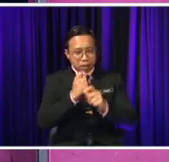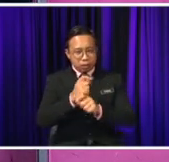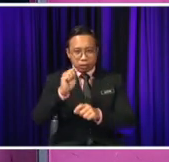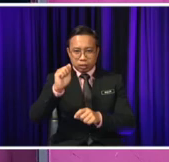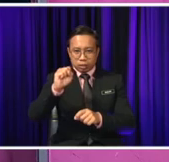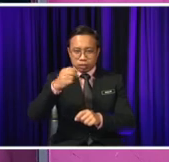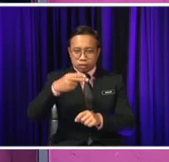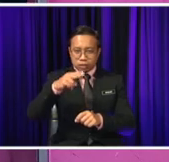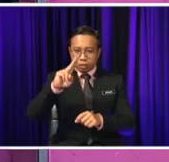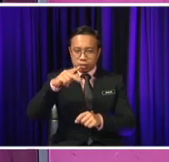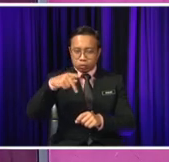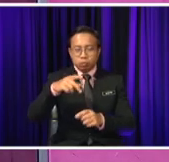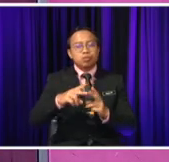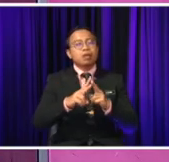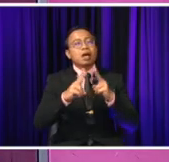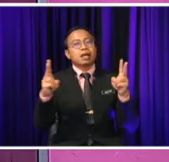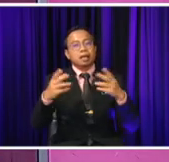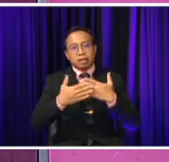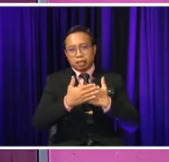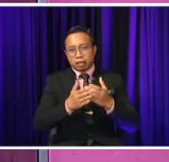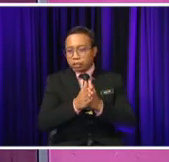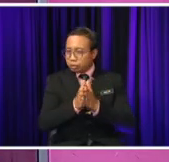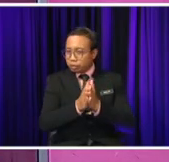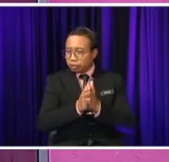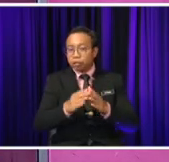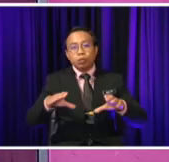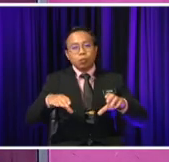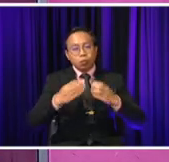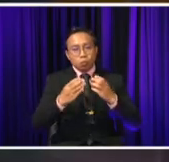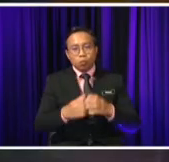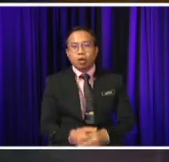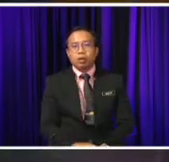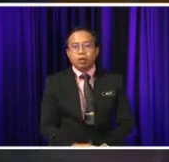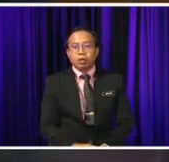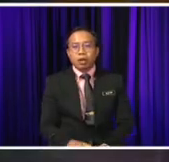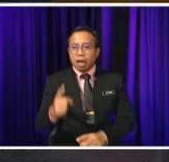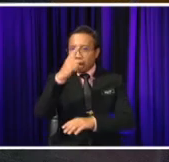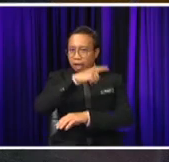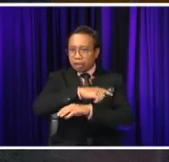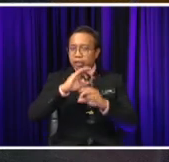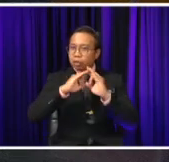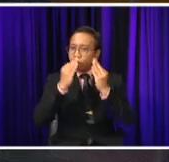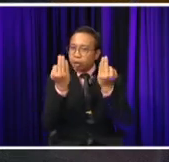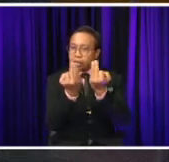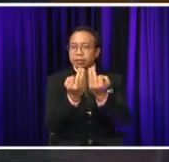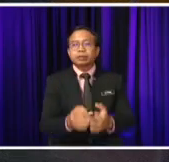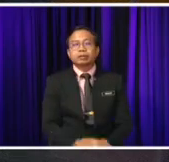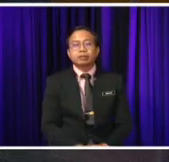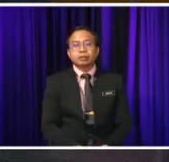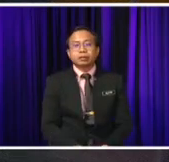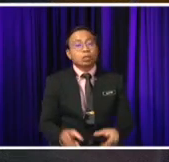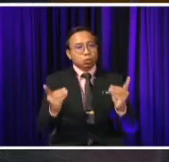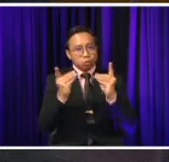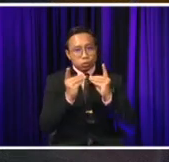ini sangat rajin sangat rajin sangat rajin buat hari keluarga sangat rajin buat pertemuan